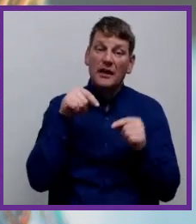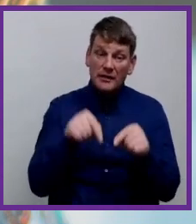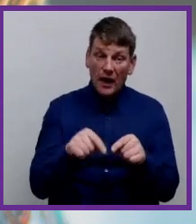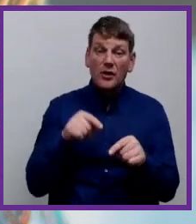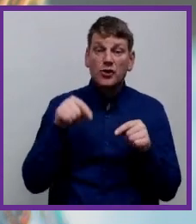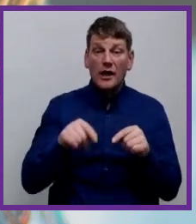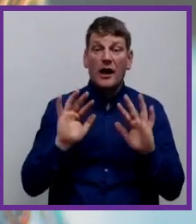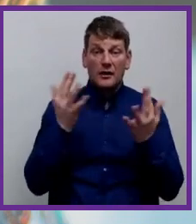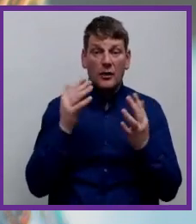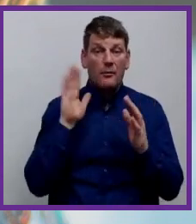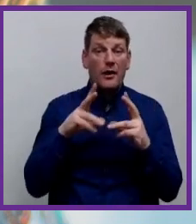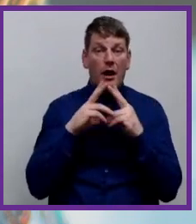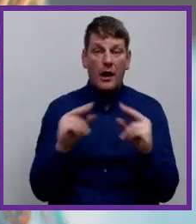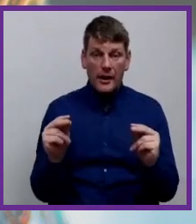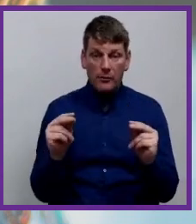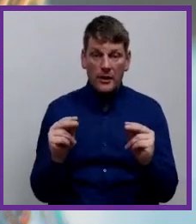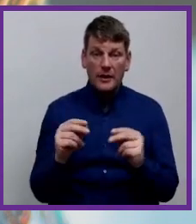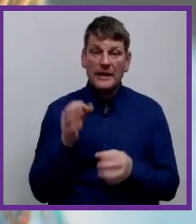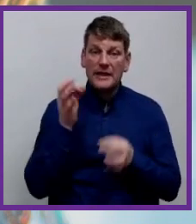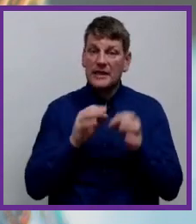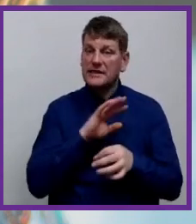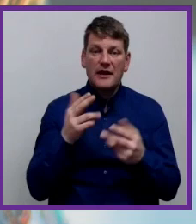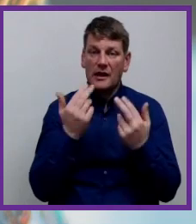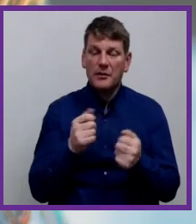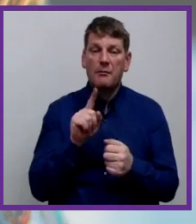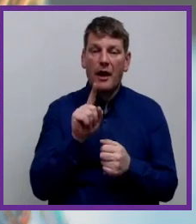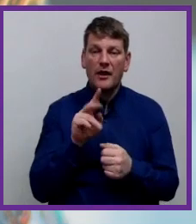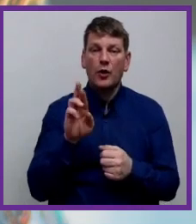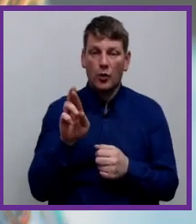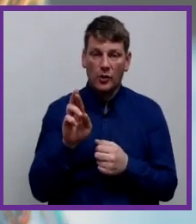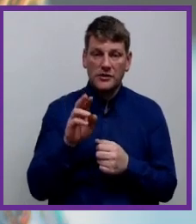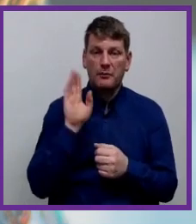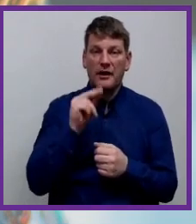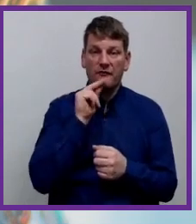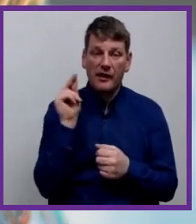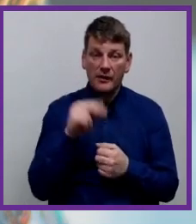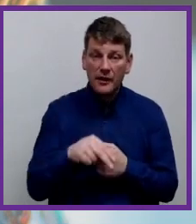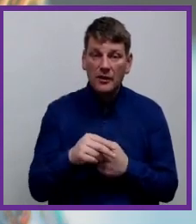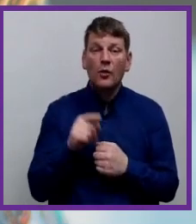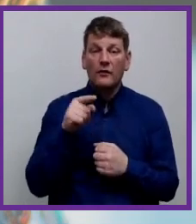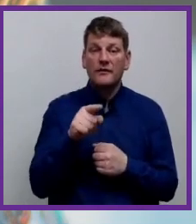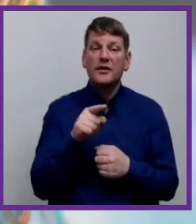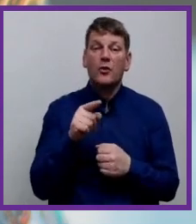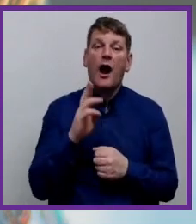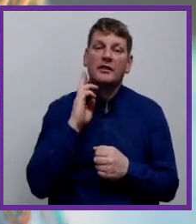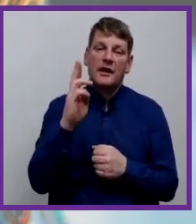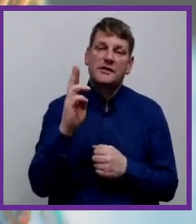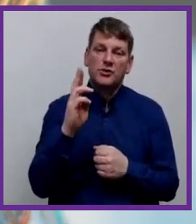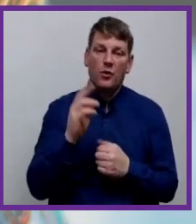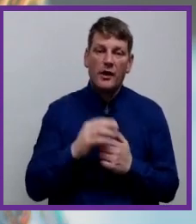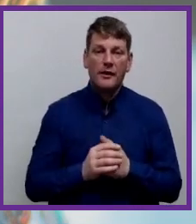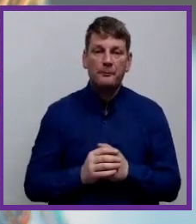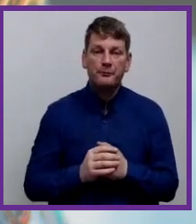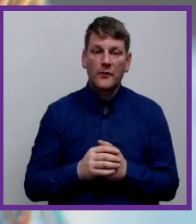gadījumā par laimi tiesa neatzina Pāvila Rozīti par vainīgu, un viņa attaisnoja pilnībā.